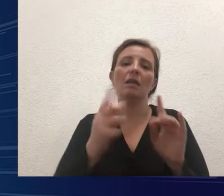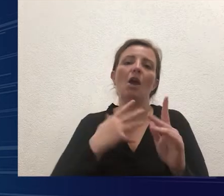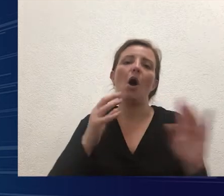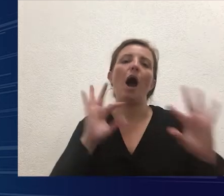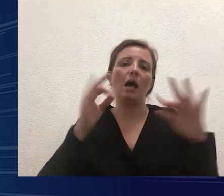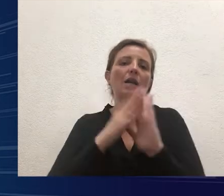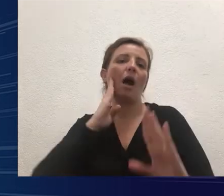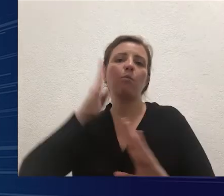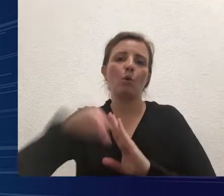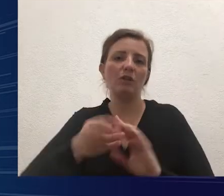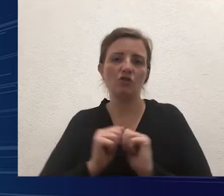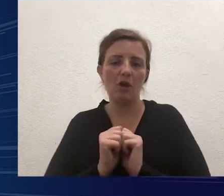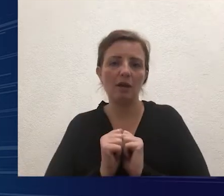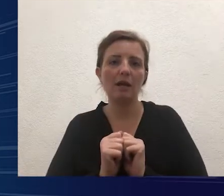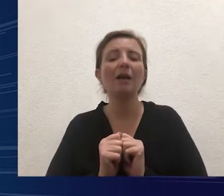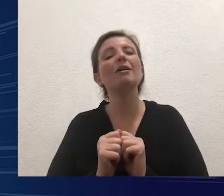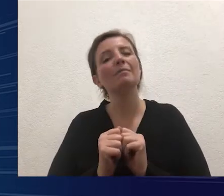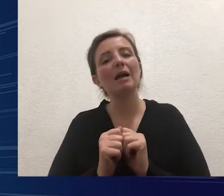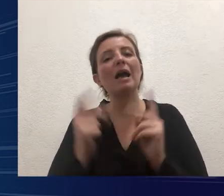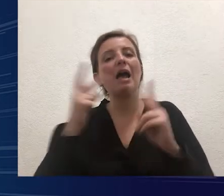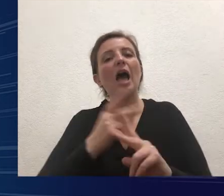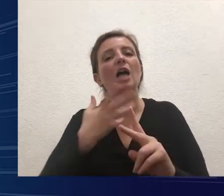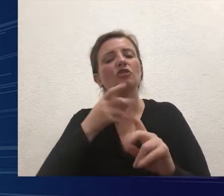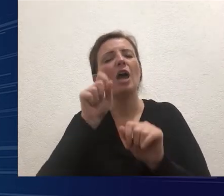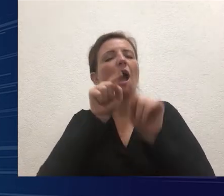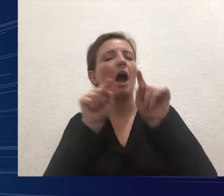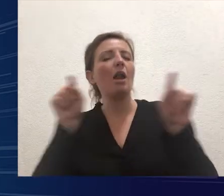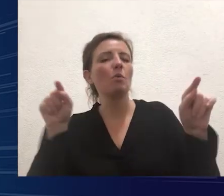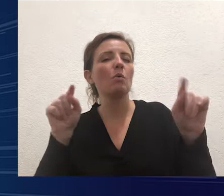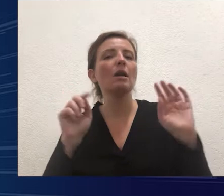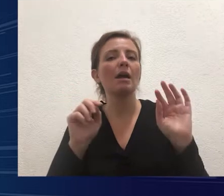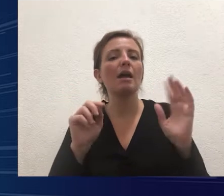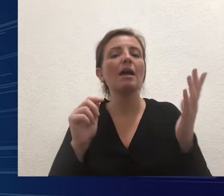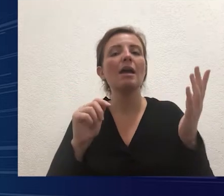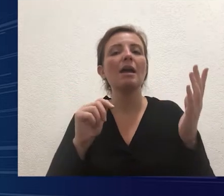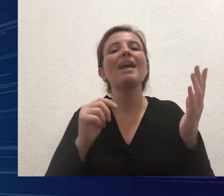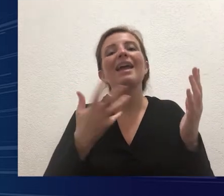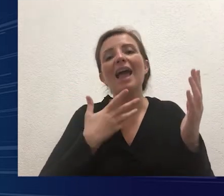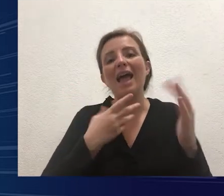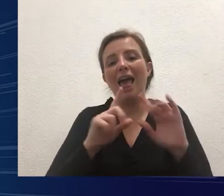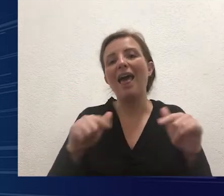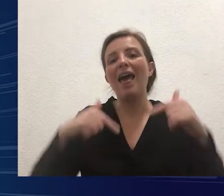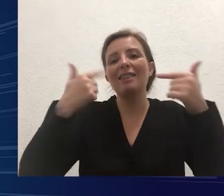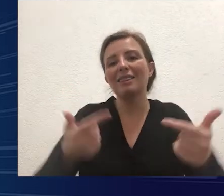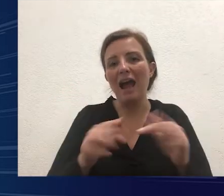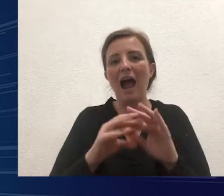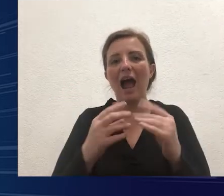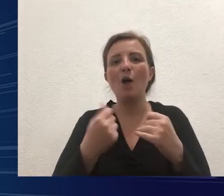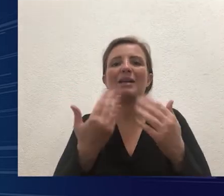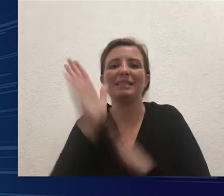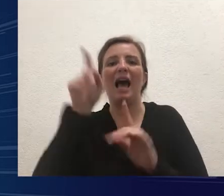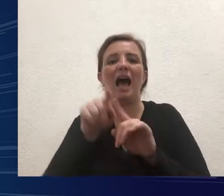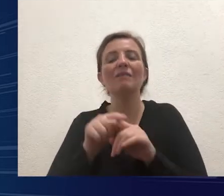punita ma ci sono alcuni aspetti che in qualche misura riscattano queste